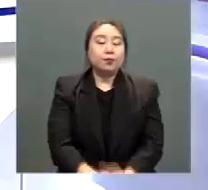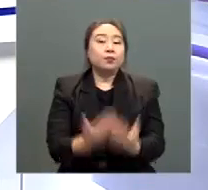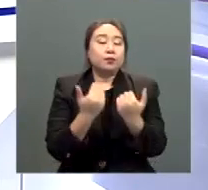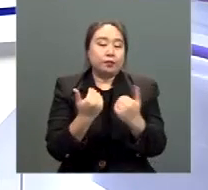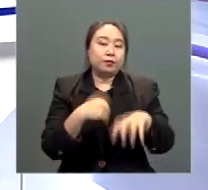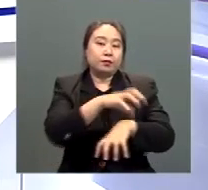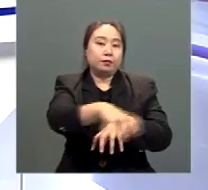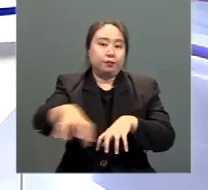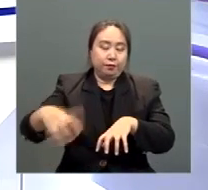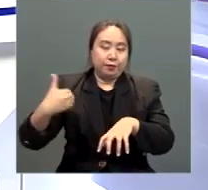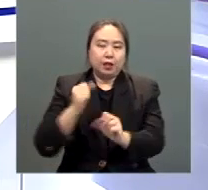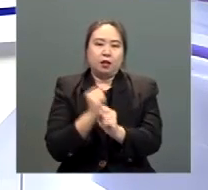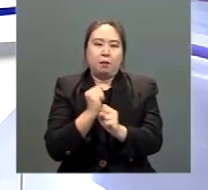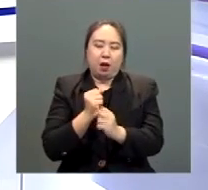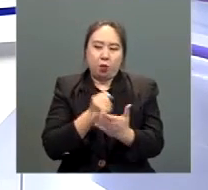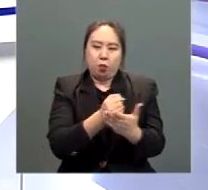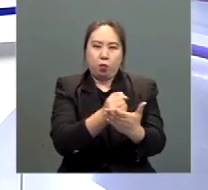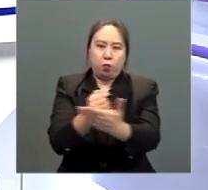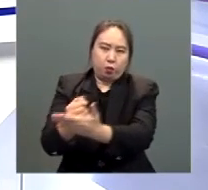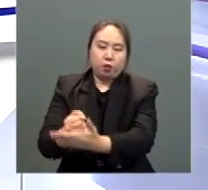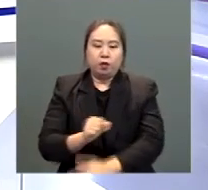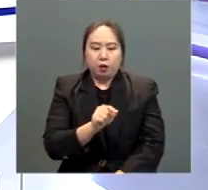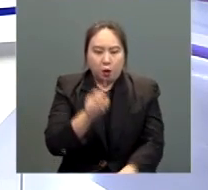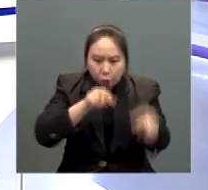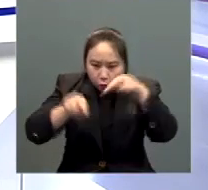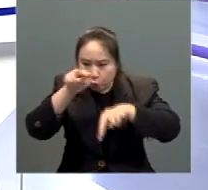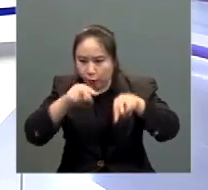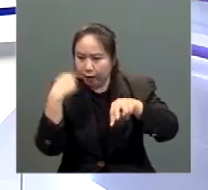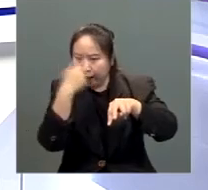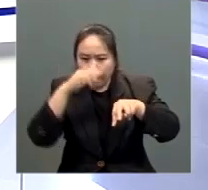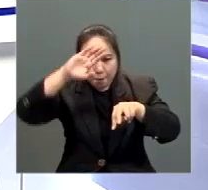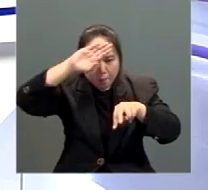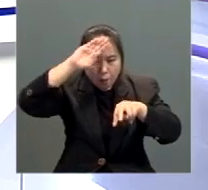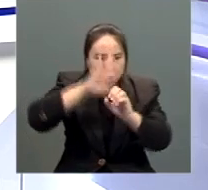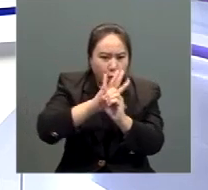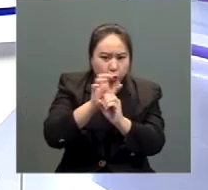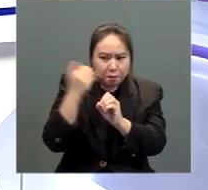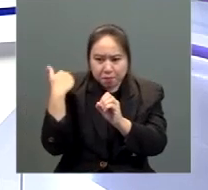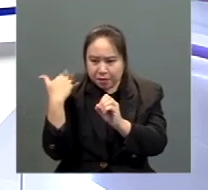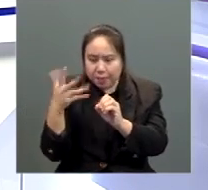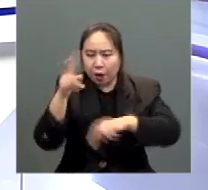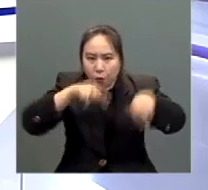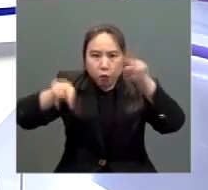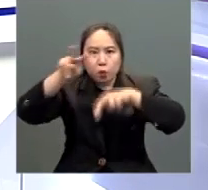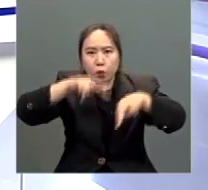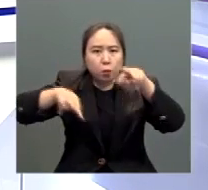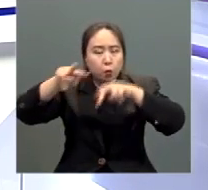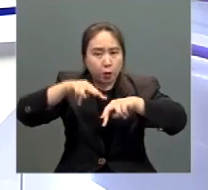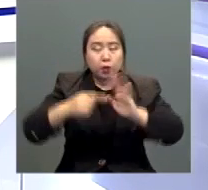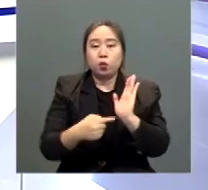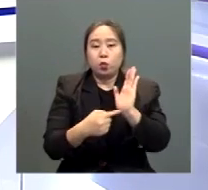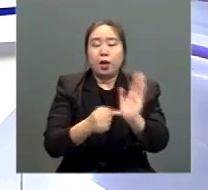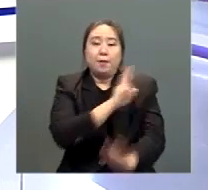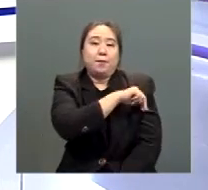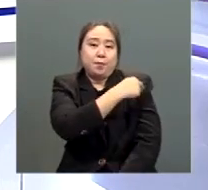ตอนนี้หลายพื้นที่เรียกว่าทำงานเชิงรุกนะครับเพื่อเข้าไปตรวจหาผู้ป่วยที่ติดโควิด -19 นะครับหรือว่าโควิด -19 อย่างทีมแพทย์พยาบ